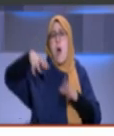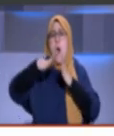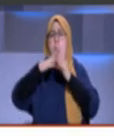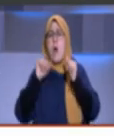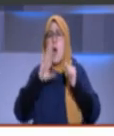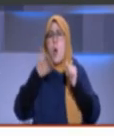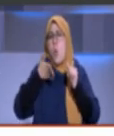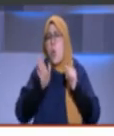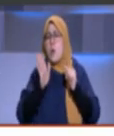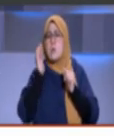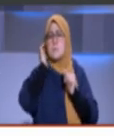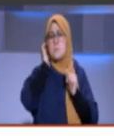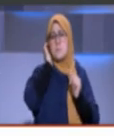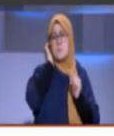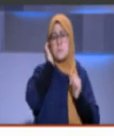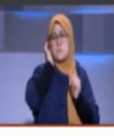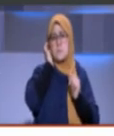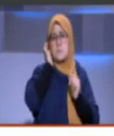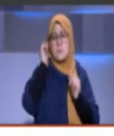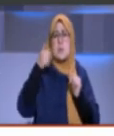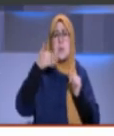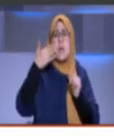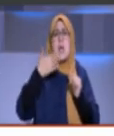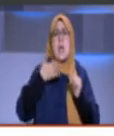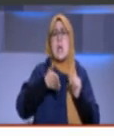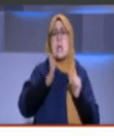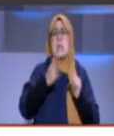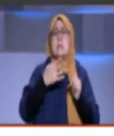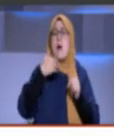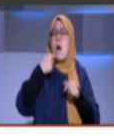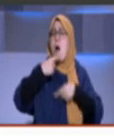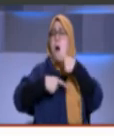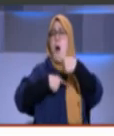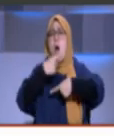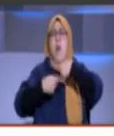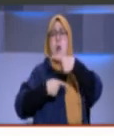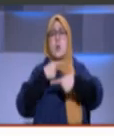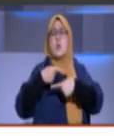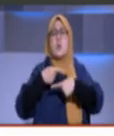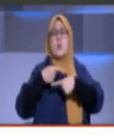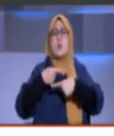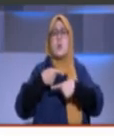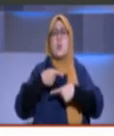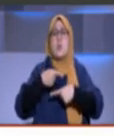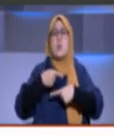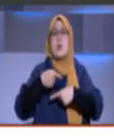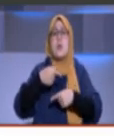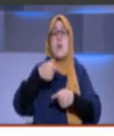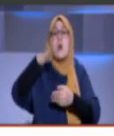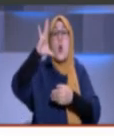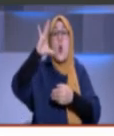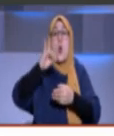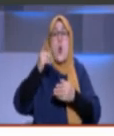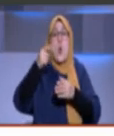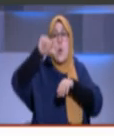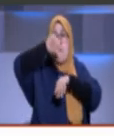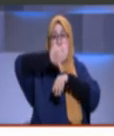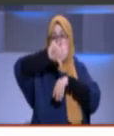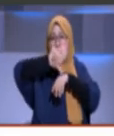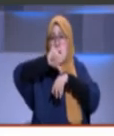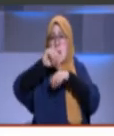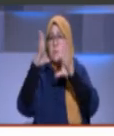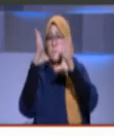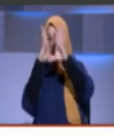تخومها أو غيره، كانت دائما بتقيم في حاضنة إخوانية، وأن الإخوان بيكونوا هم المسؤولين عن الإقامة